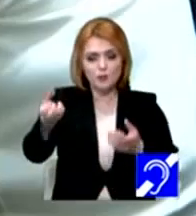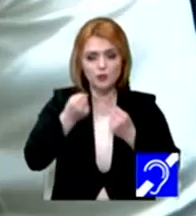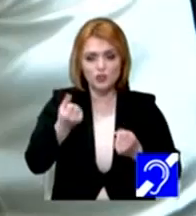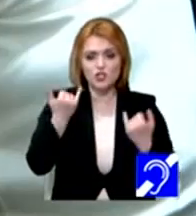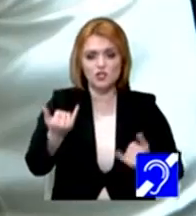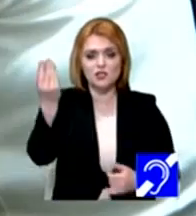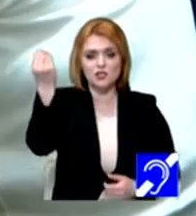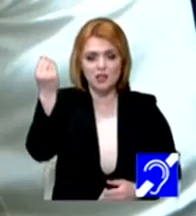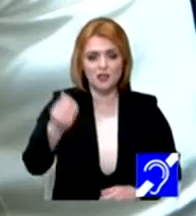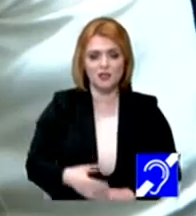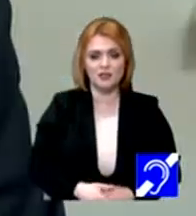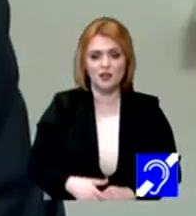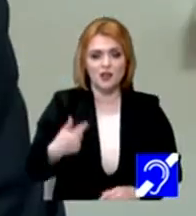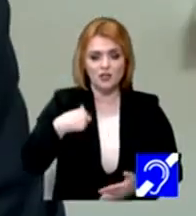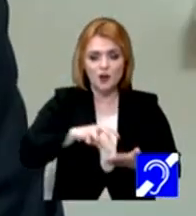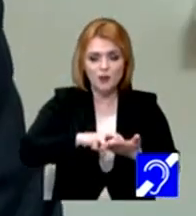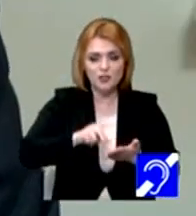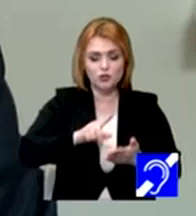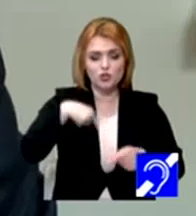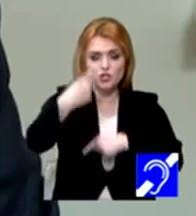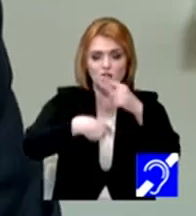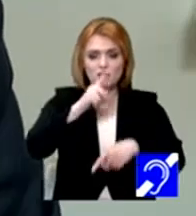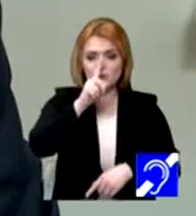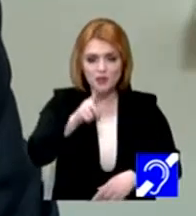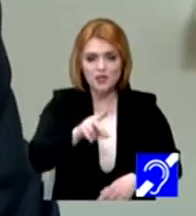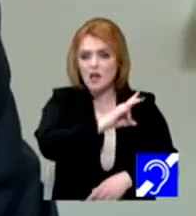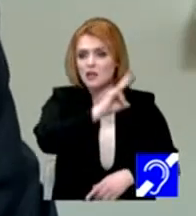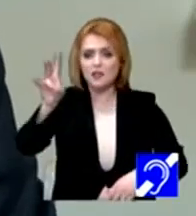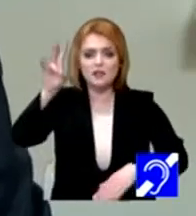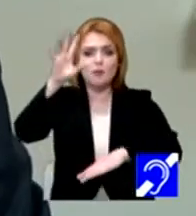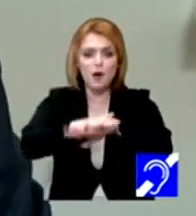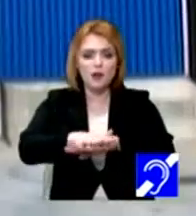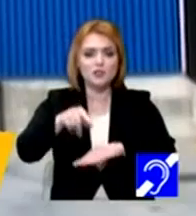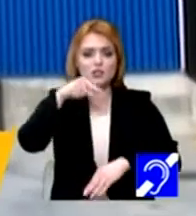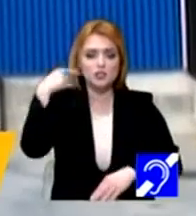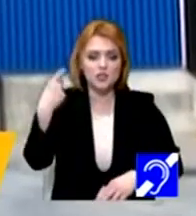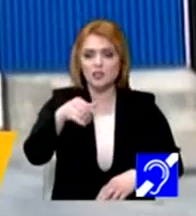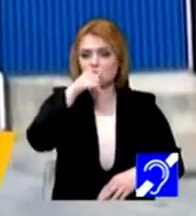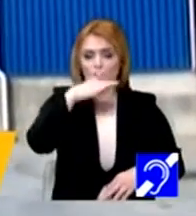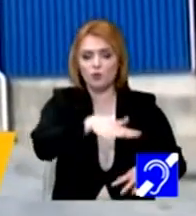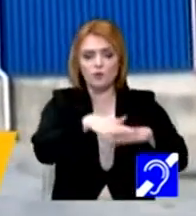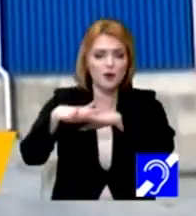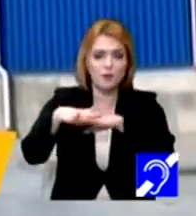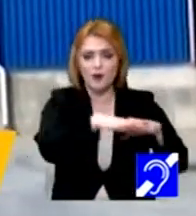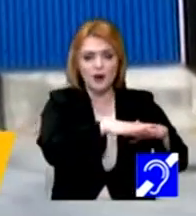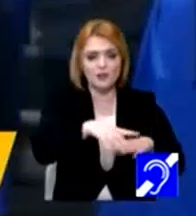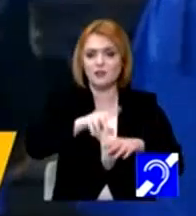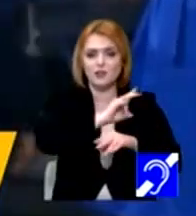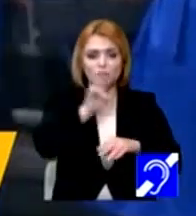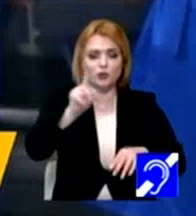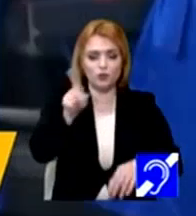să iasă sub control. Eu mă tem că peste o lună nu va fi nicio bancă de Rusie care va putea transfera. O soluție ar fi exportul pe